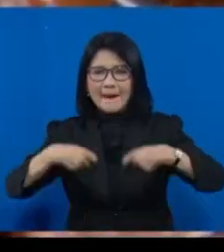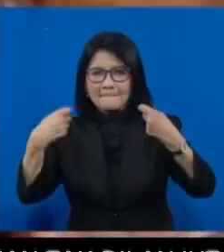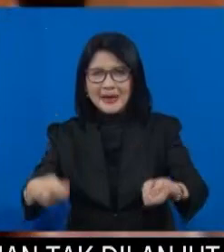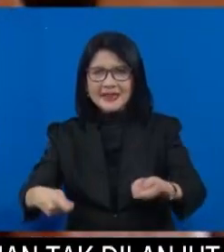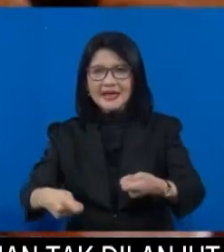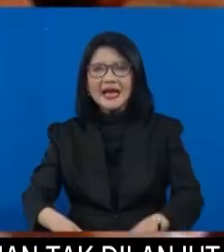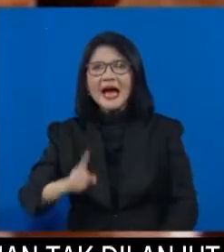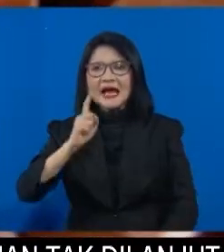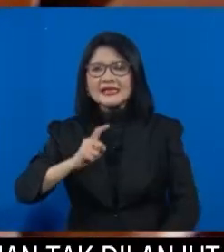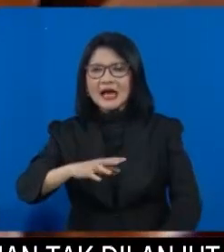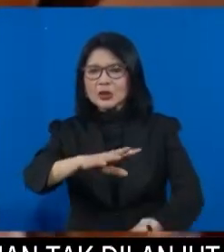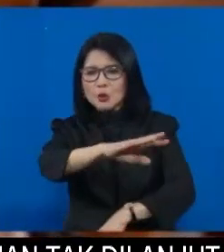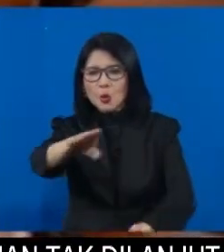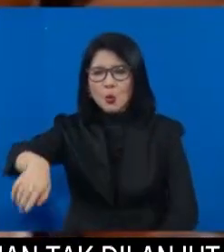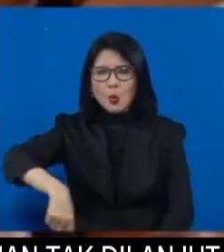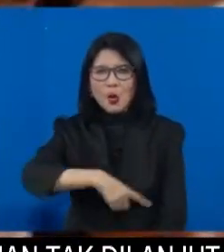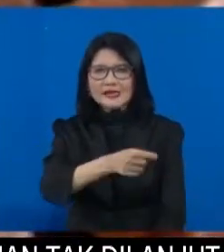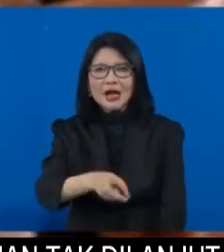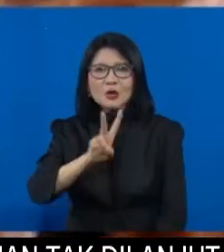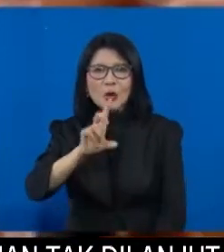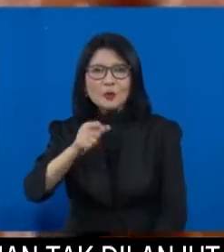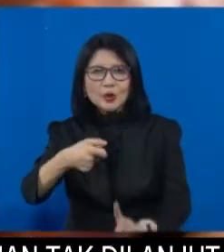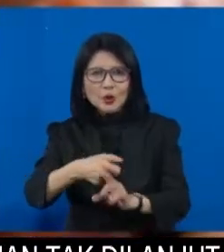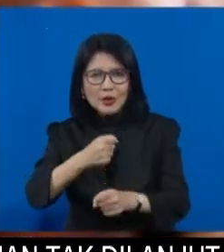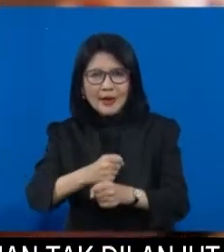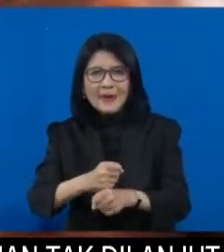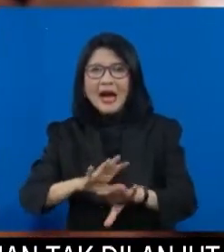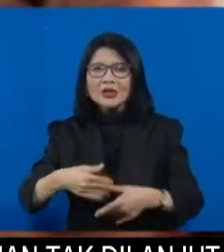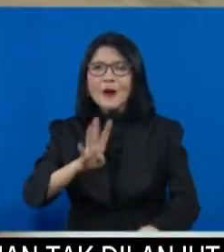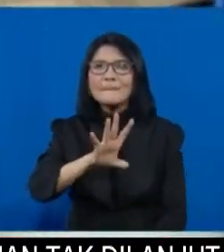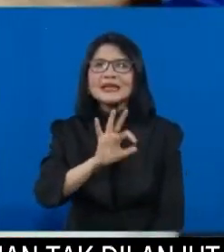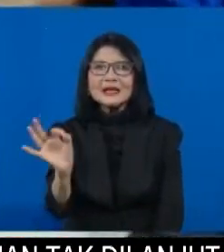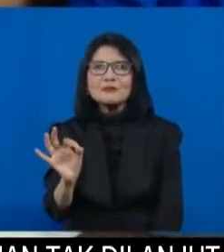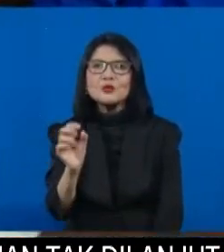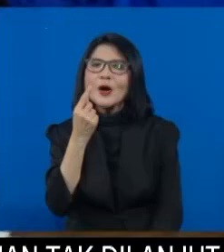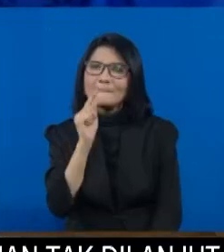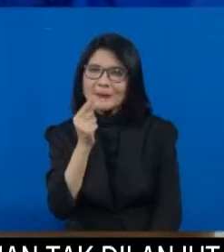Dari satu wajan jumbo tadi, 20 kg permen atau 4.000 permen dihasilkan.